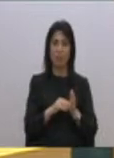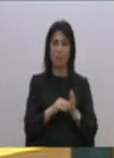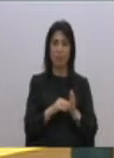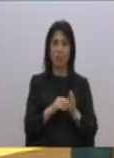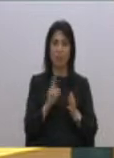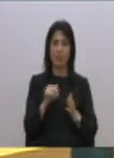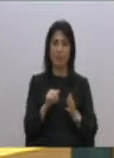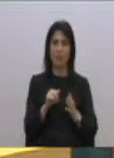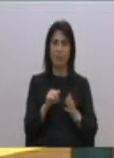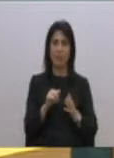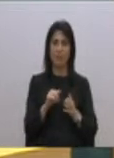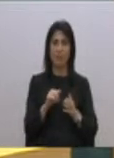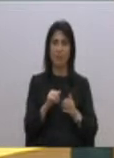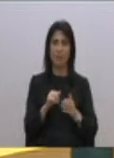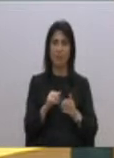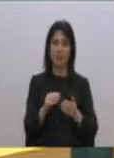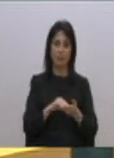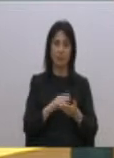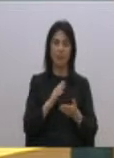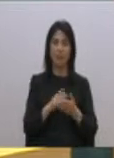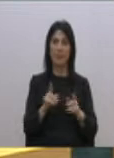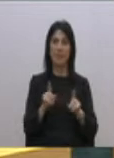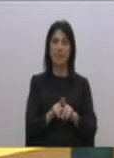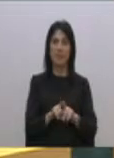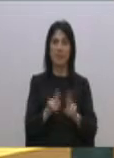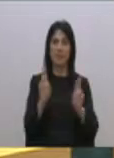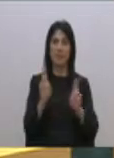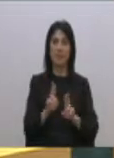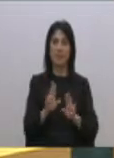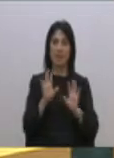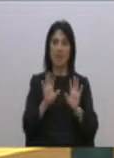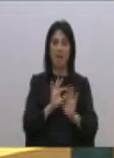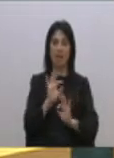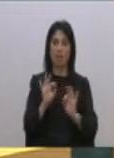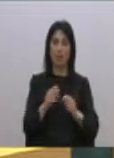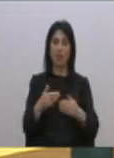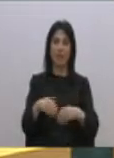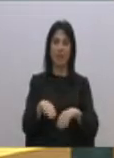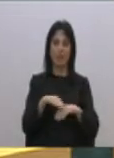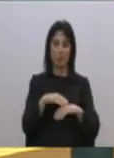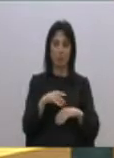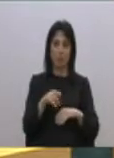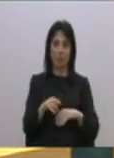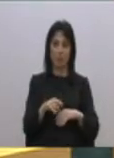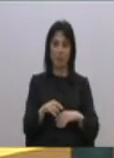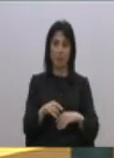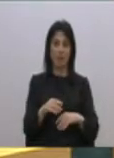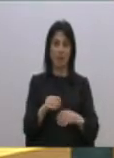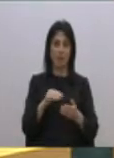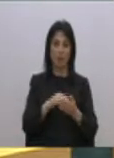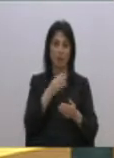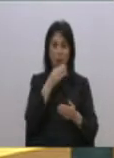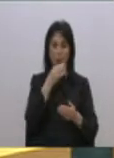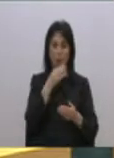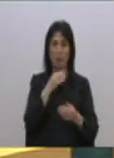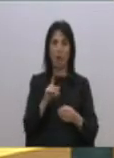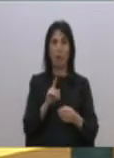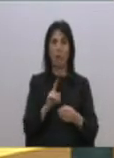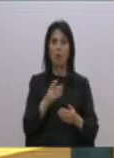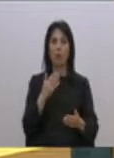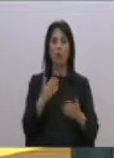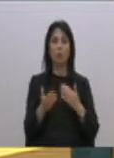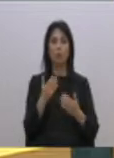და შემოღებული იქნა ისე წესი, კანონპროექტი გვთავაზობს უფრო სწორედ ერთ შემოღებულა, რომ